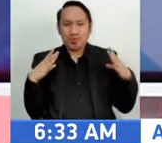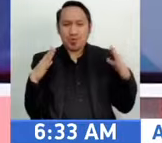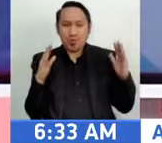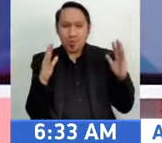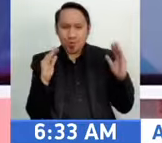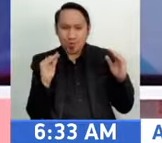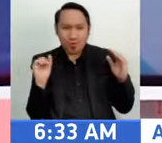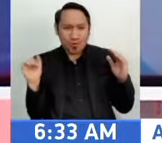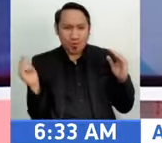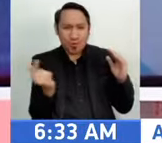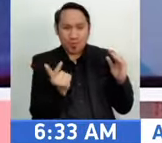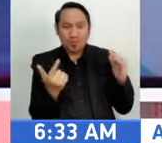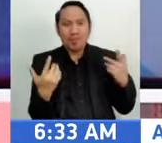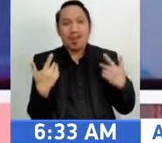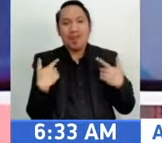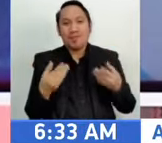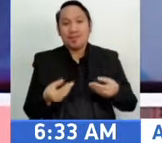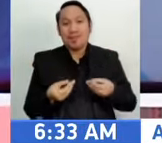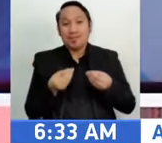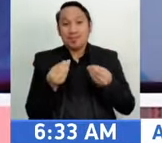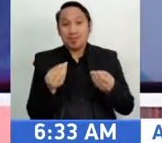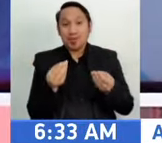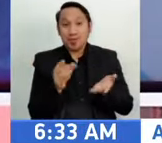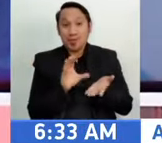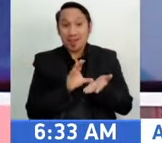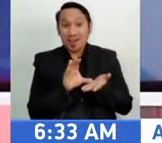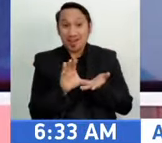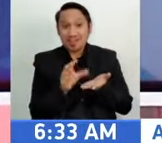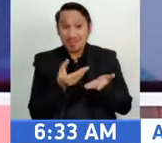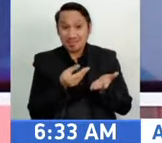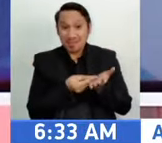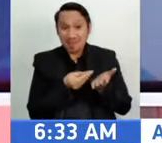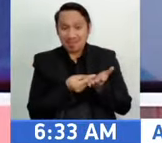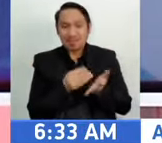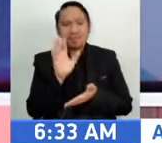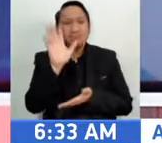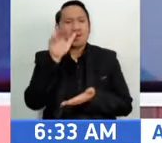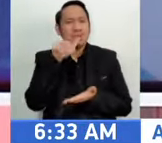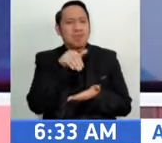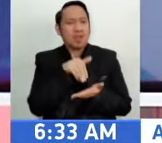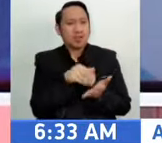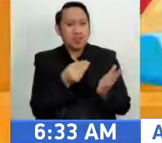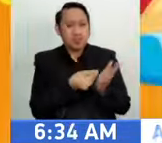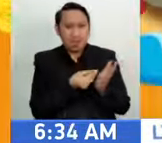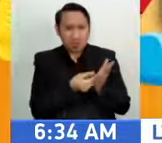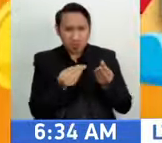na instant cash sa inyong panonood. 5,000 pesos mainit-init pa dito sa